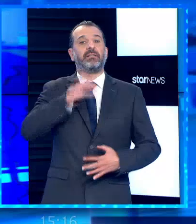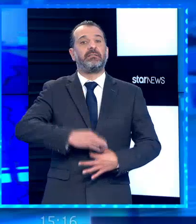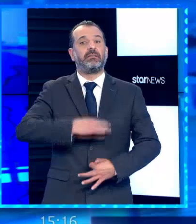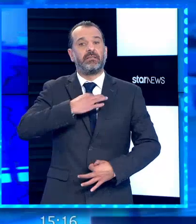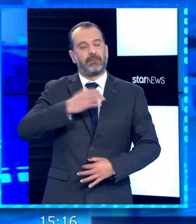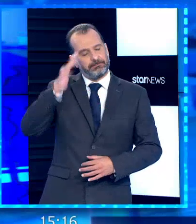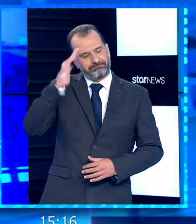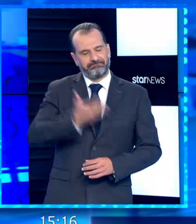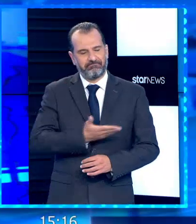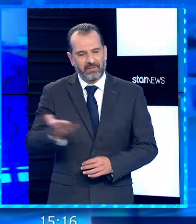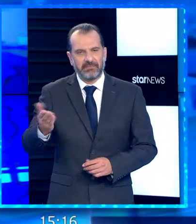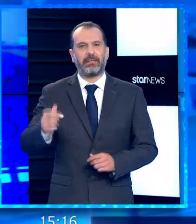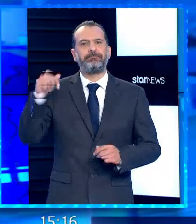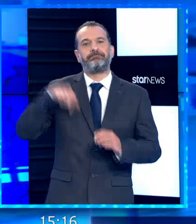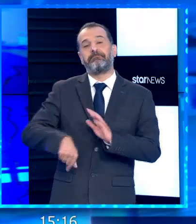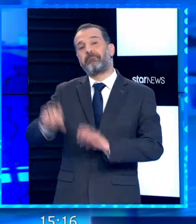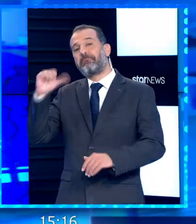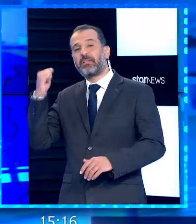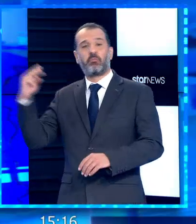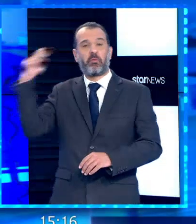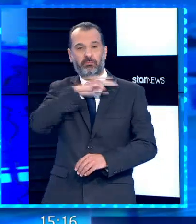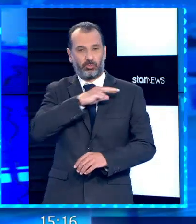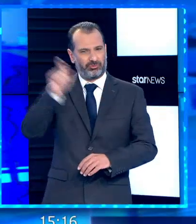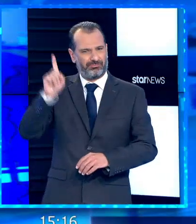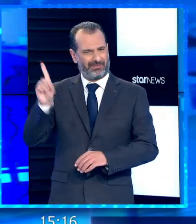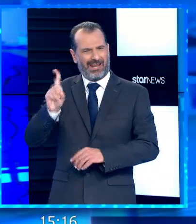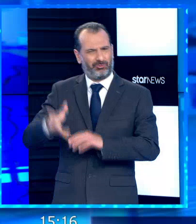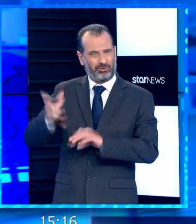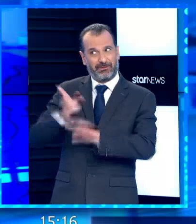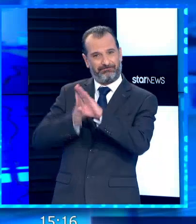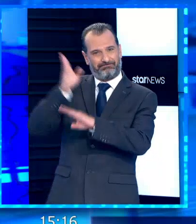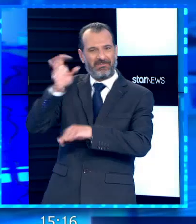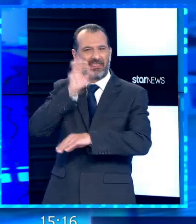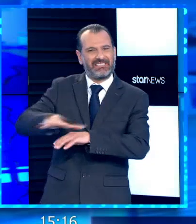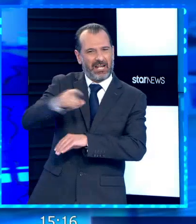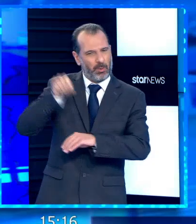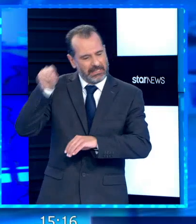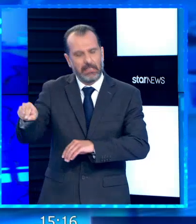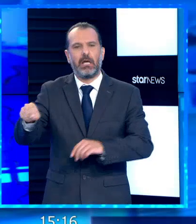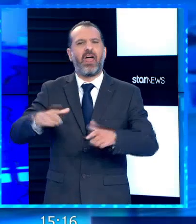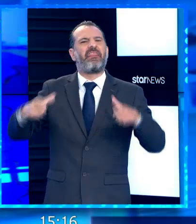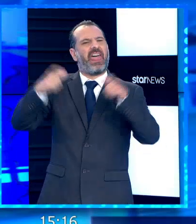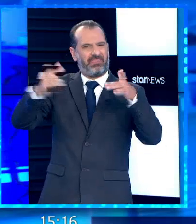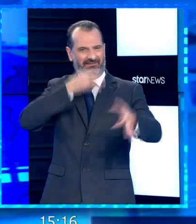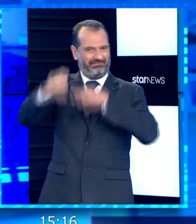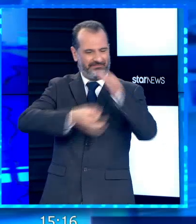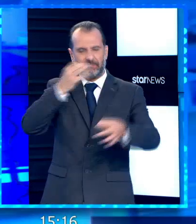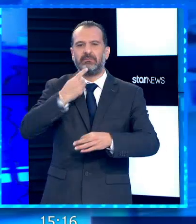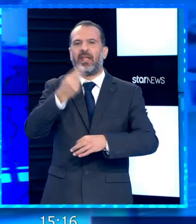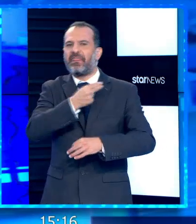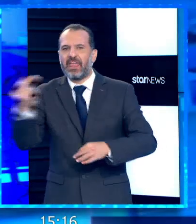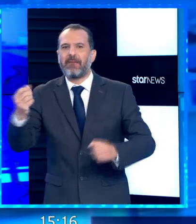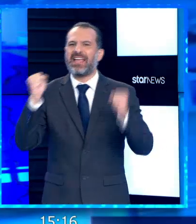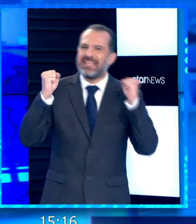Γεια σας και πάλι κυρίες και κύριοι. Μετά τη χθεσινή του ομιλία και την προαναγγελία μέτρων για την οικονομία, την πάταξη της φοροδιαφυγής στη